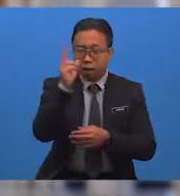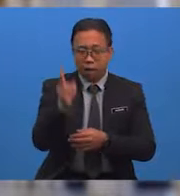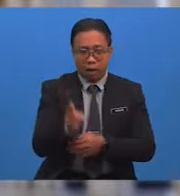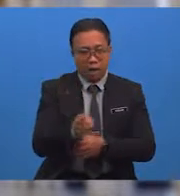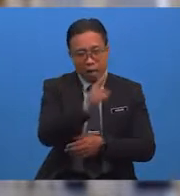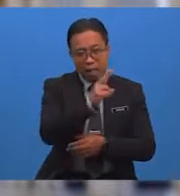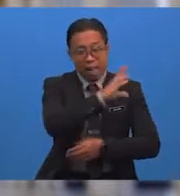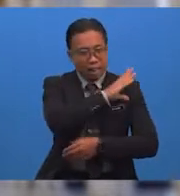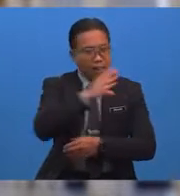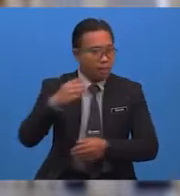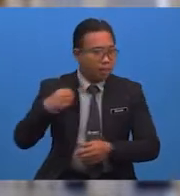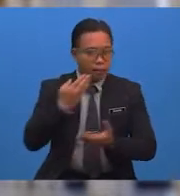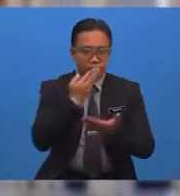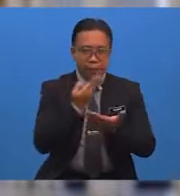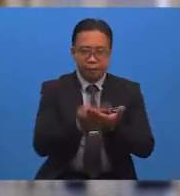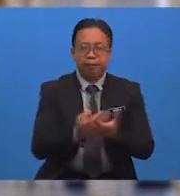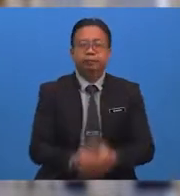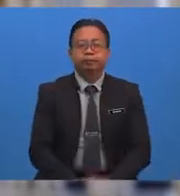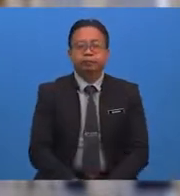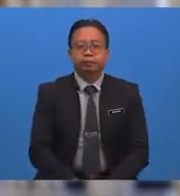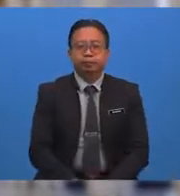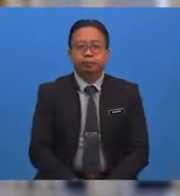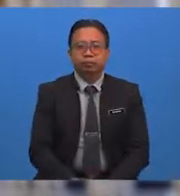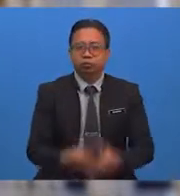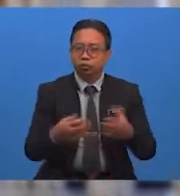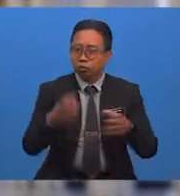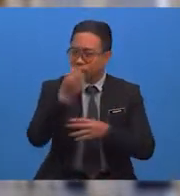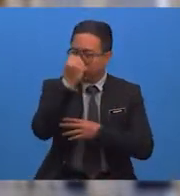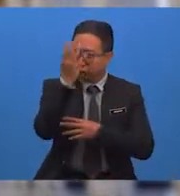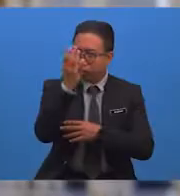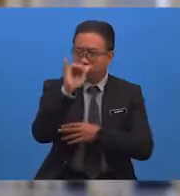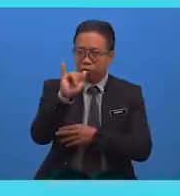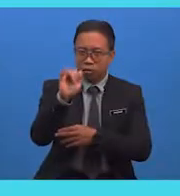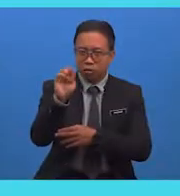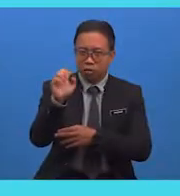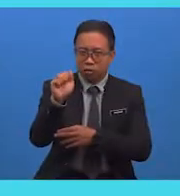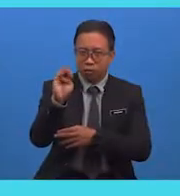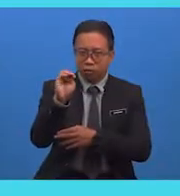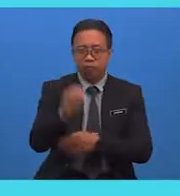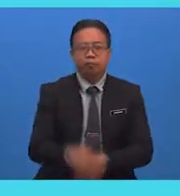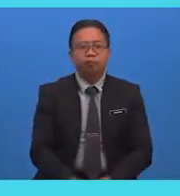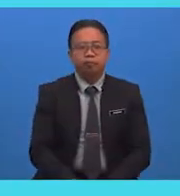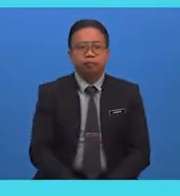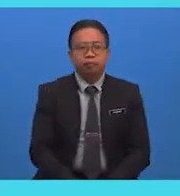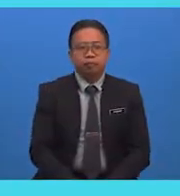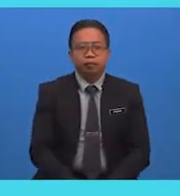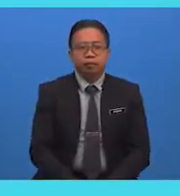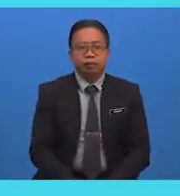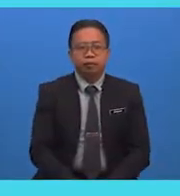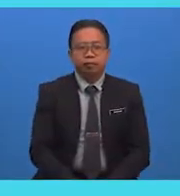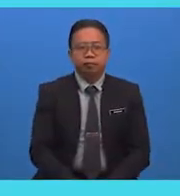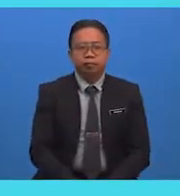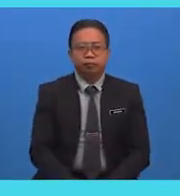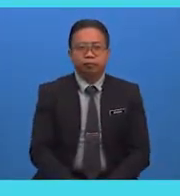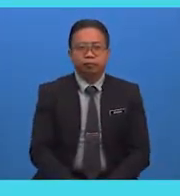baik. Seperti di dalam hadis yang diriwayatkan oleh Imam Muslim, Abu Hurairah radhiyallahu anhu